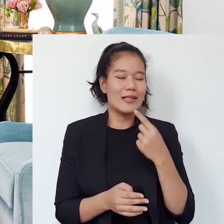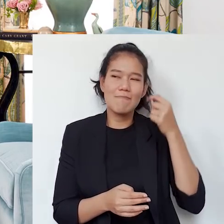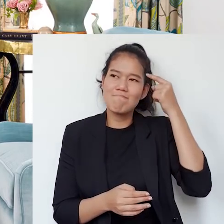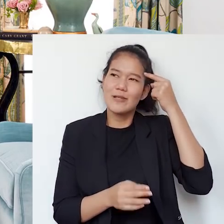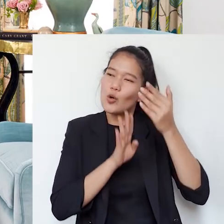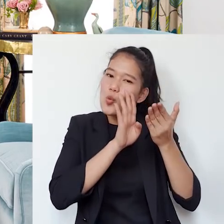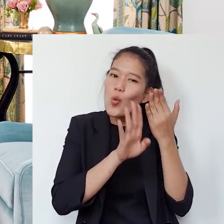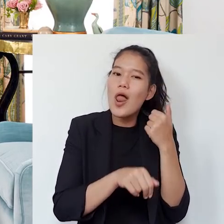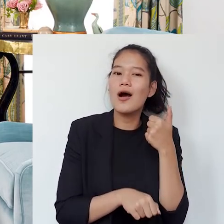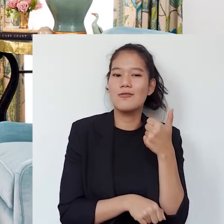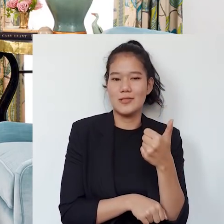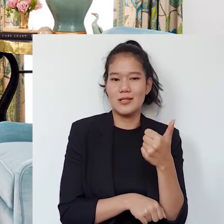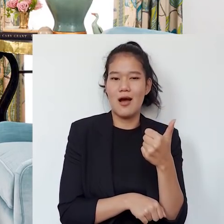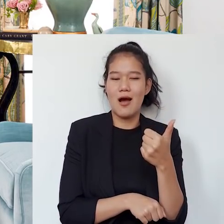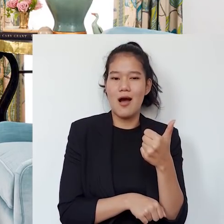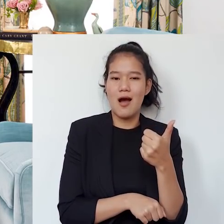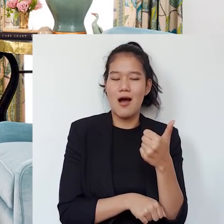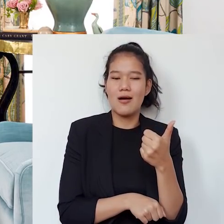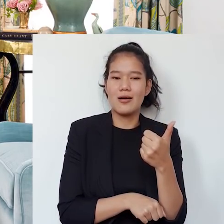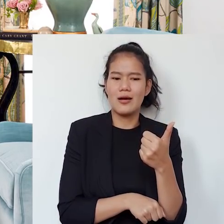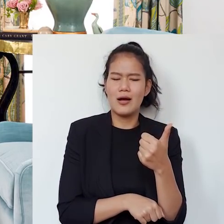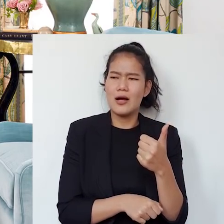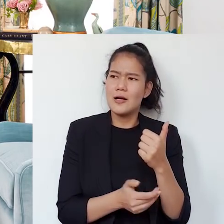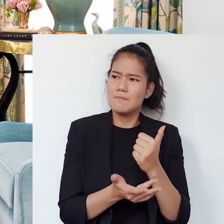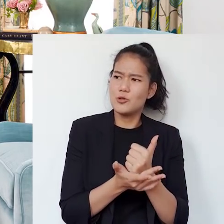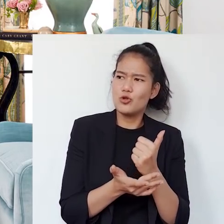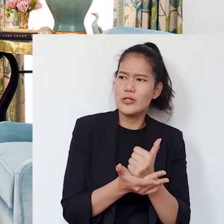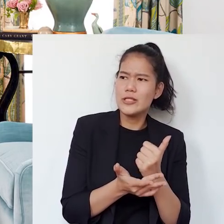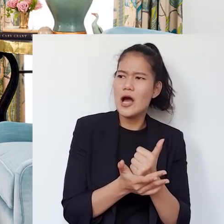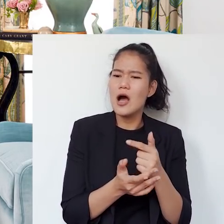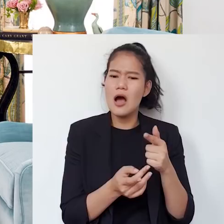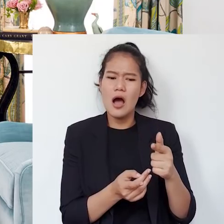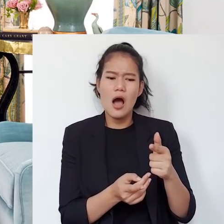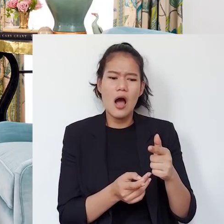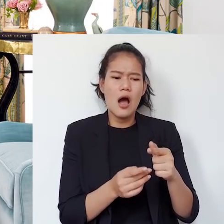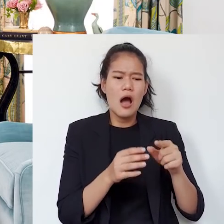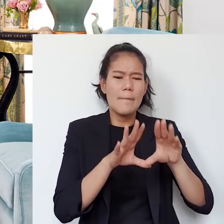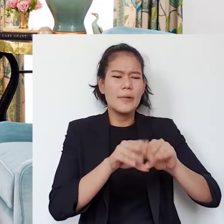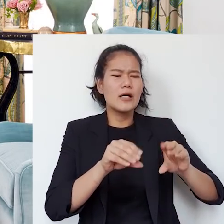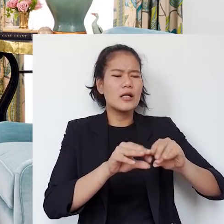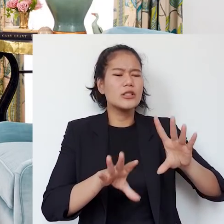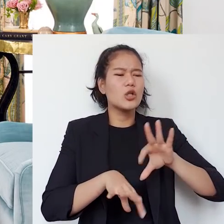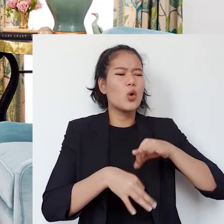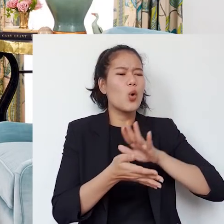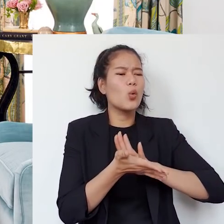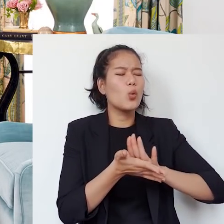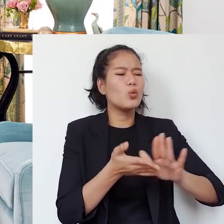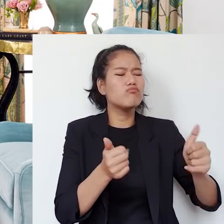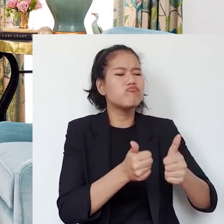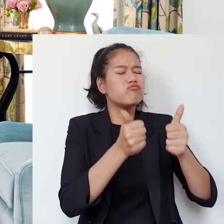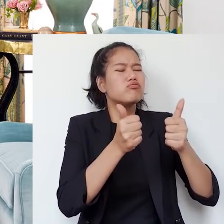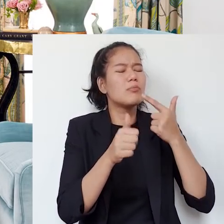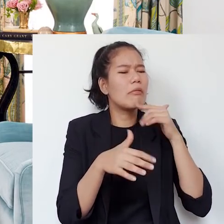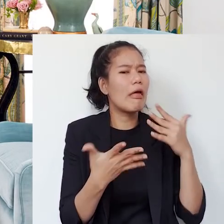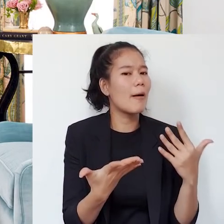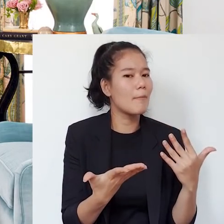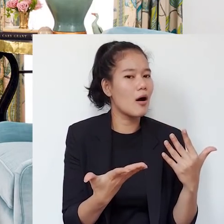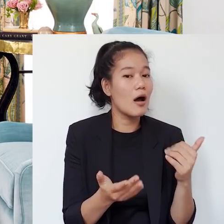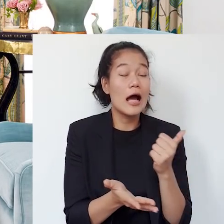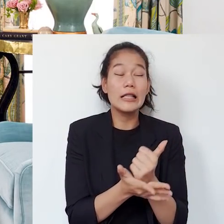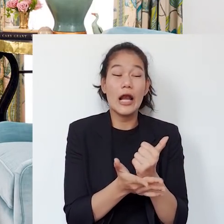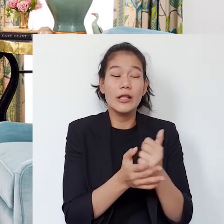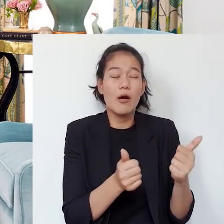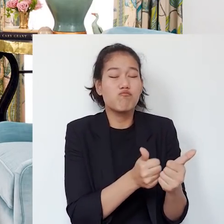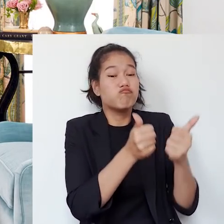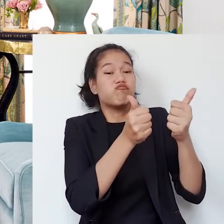kembali sekali lagi, apa yang spektakuler sih menurut pekerjaan Roh Kudus? Ternyata yang spektakuler